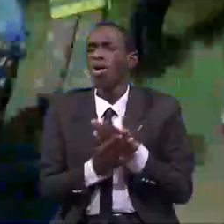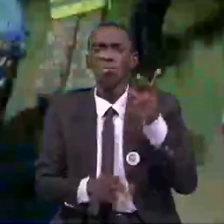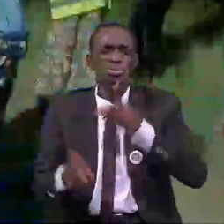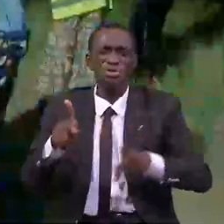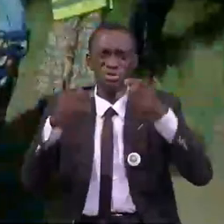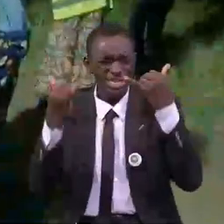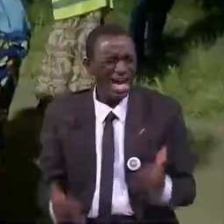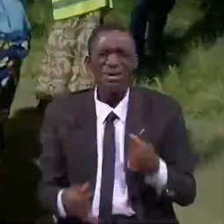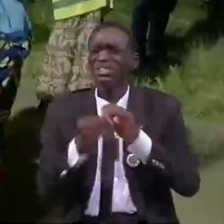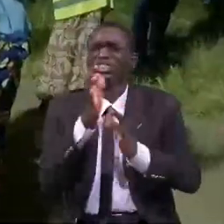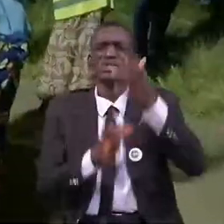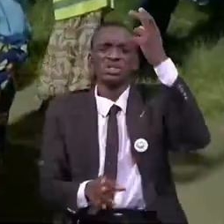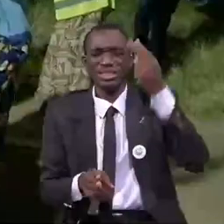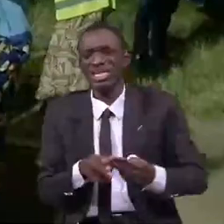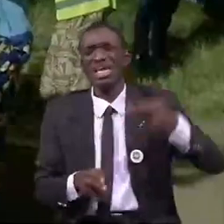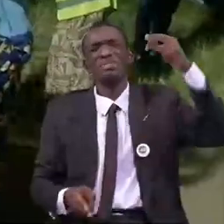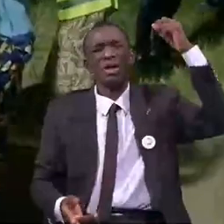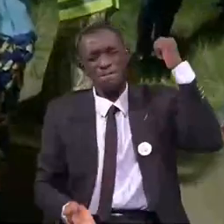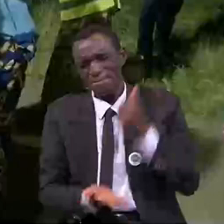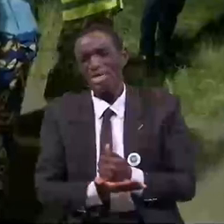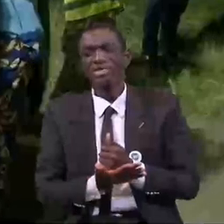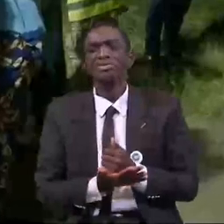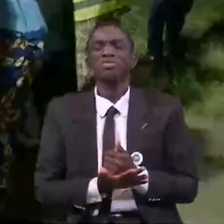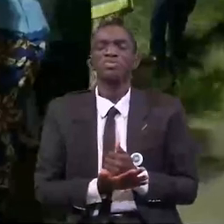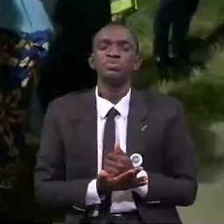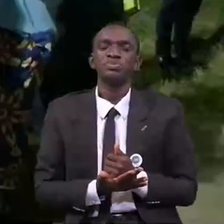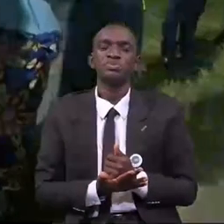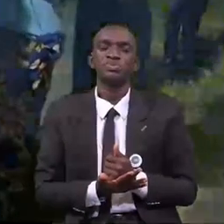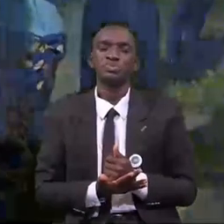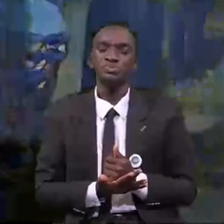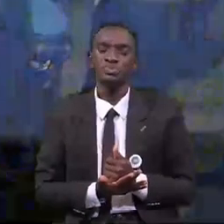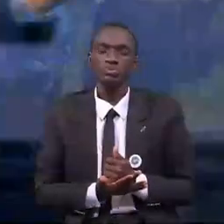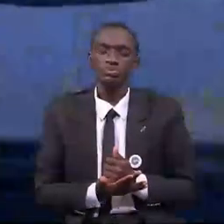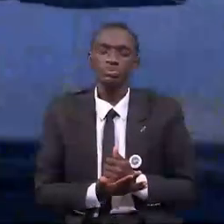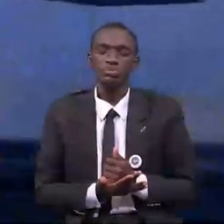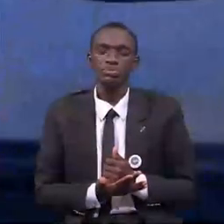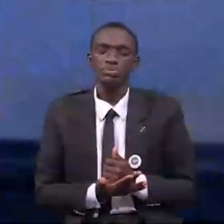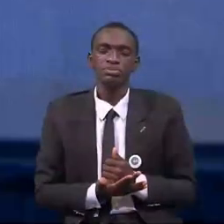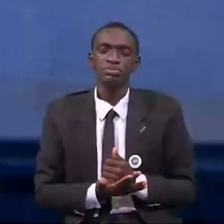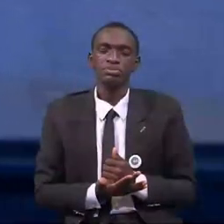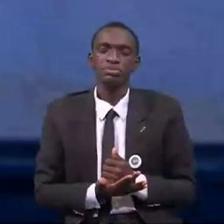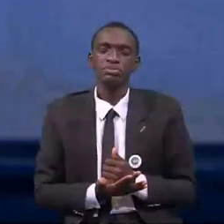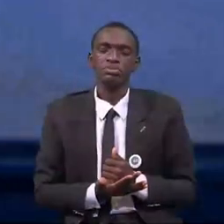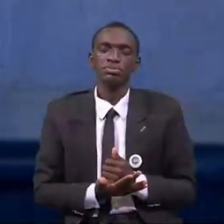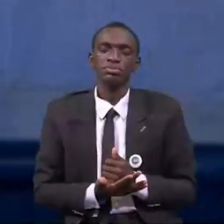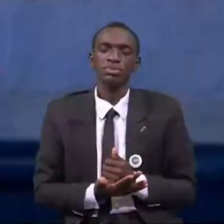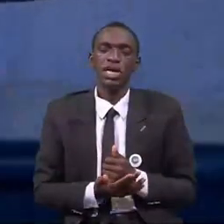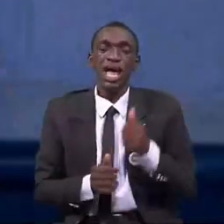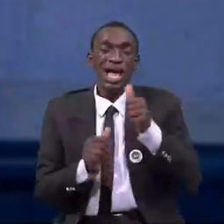puissance nous célébrons la touche divine sur tout le monde maintenant au nom de Jésus-Christ